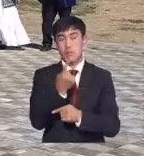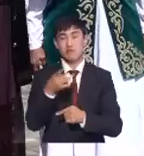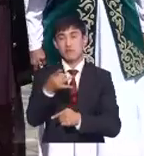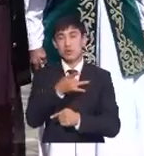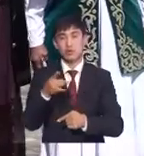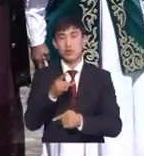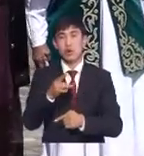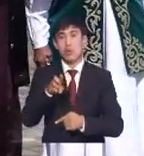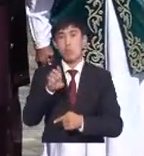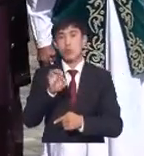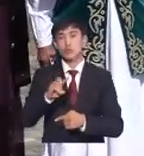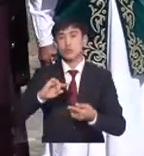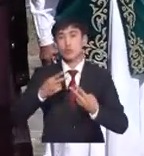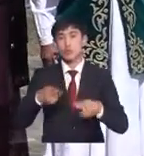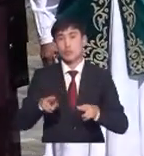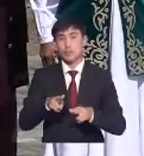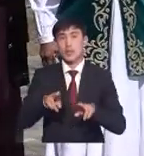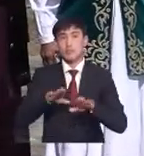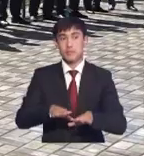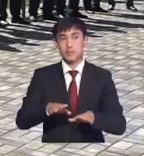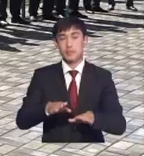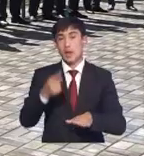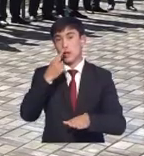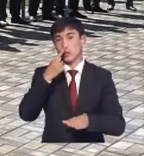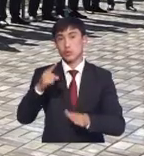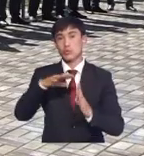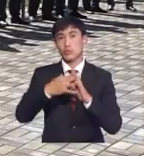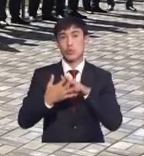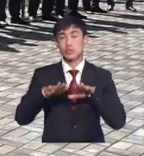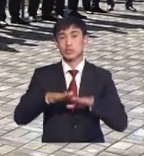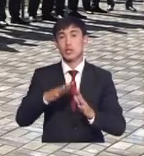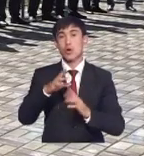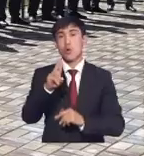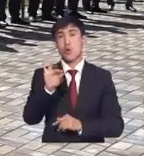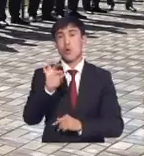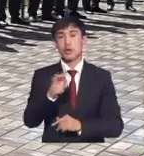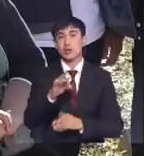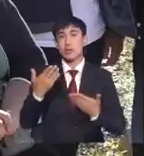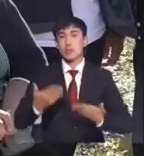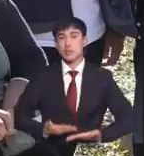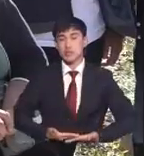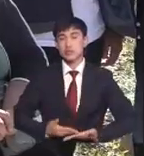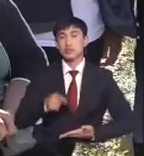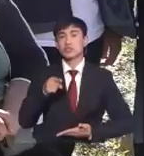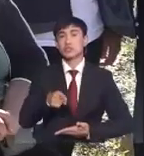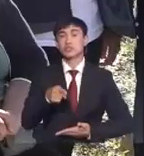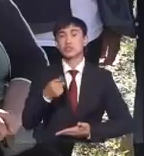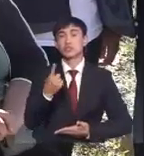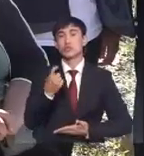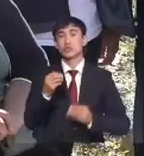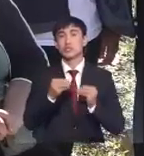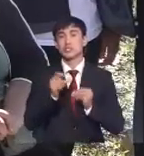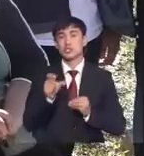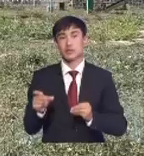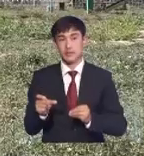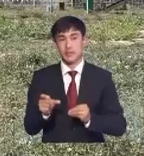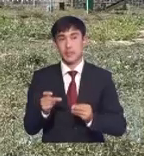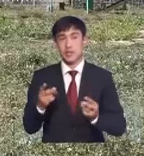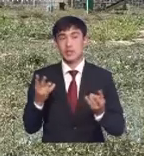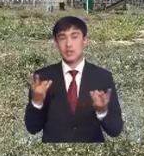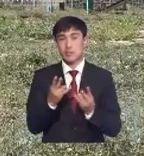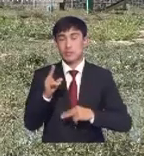регионе блочно-модульный клуб. Расположился он в весьма отдаленном горном селе Коныр, где проживает 1110 человек. По словам местных жителей, необходимость